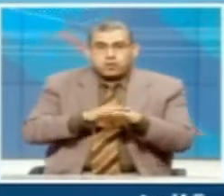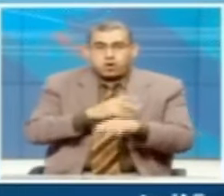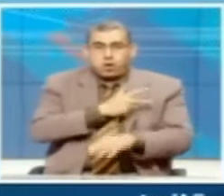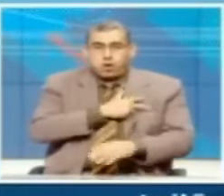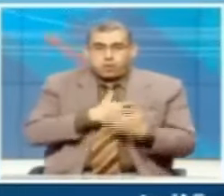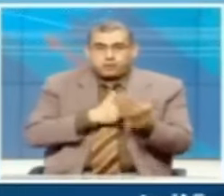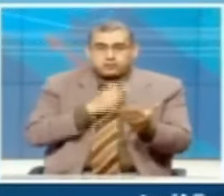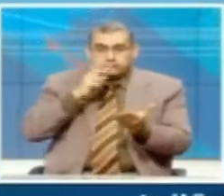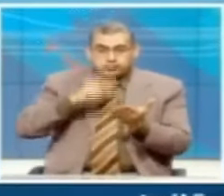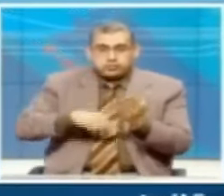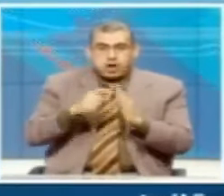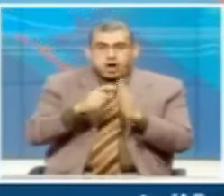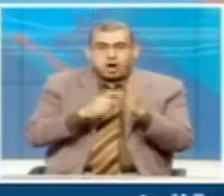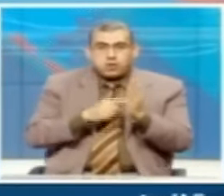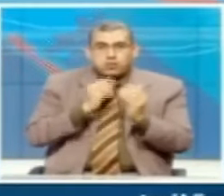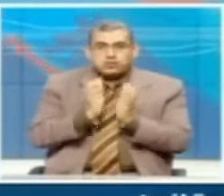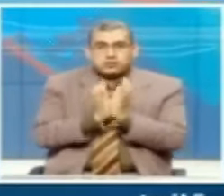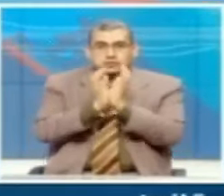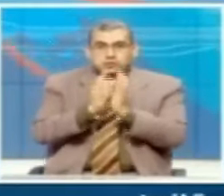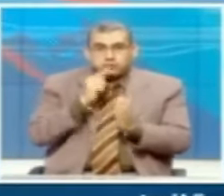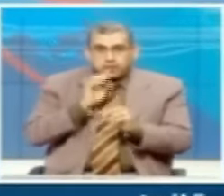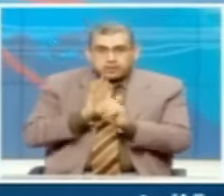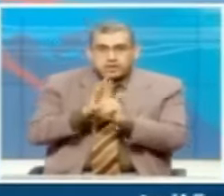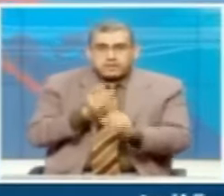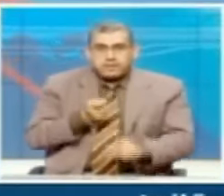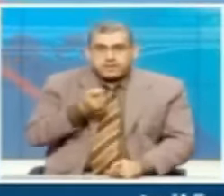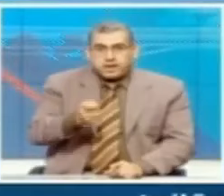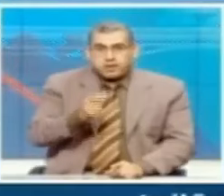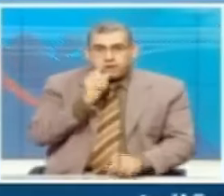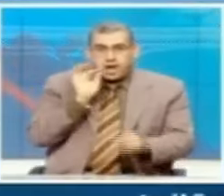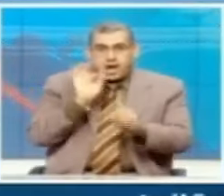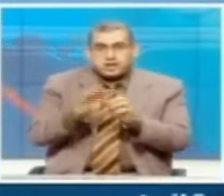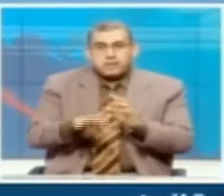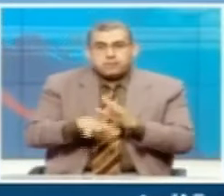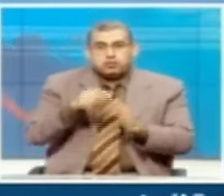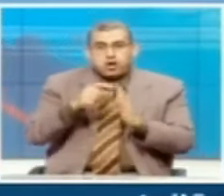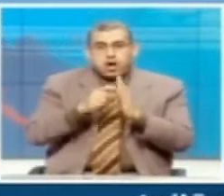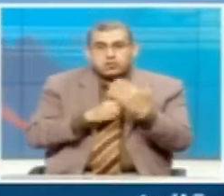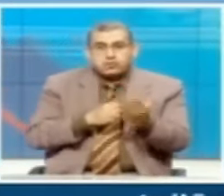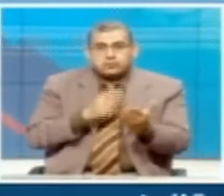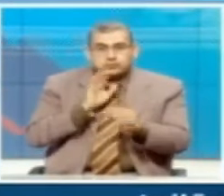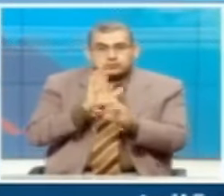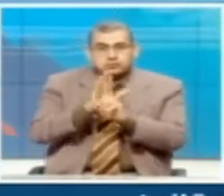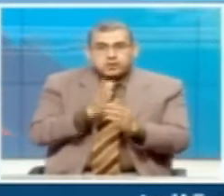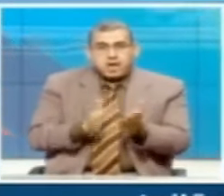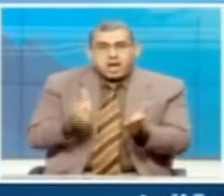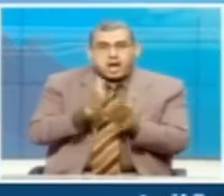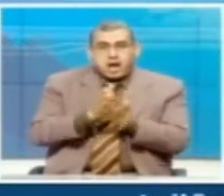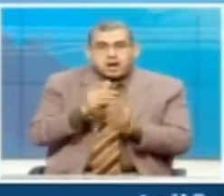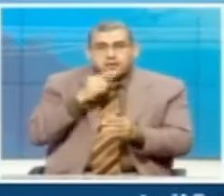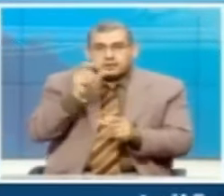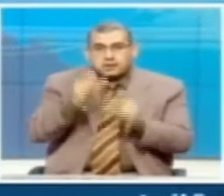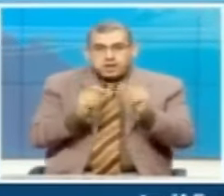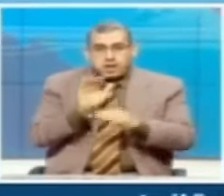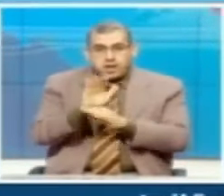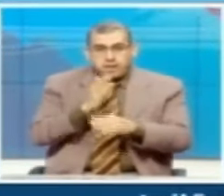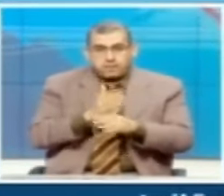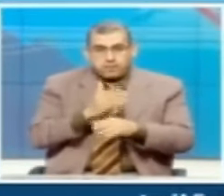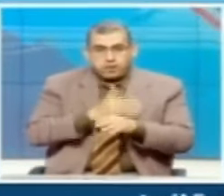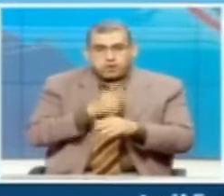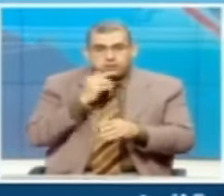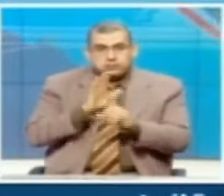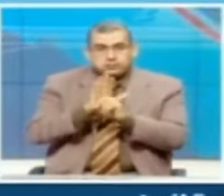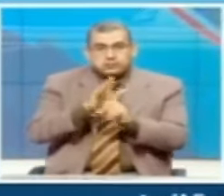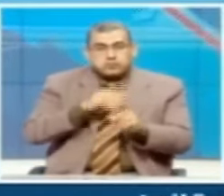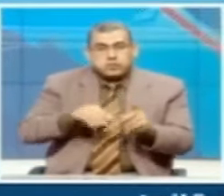الحكومة بإصدار قانون الضمان الاجتماعي والدعم النقدي. يهدف مشروع القانون إلى كفالة حقوق الفئات الأولى بالرعاية